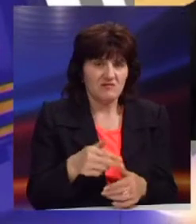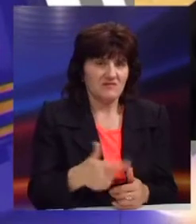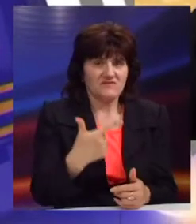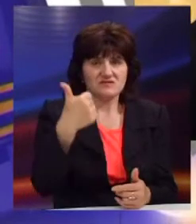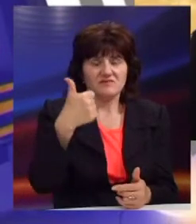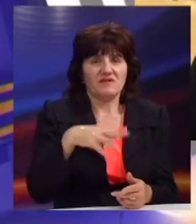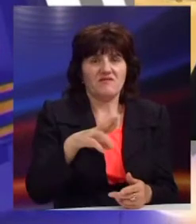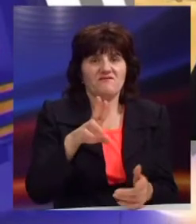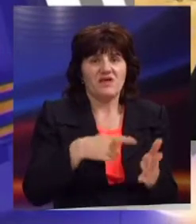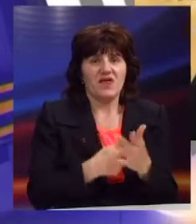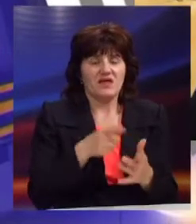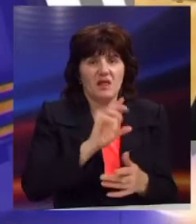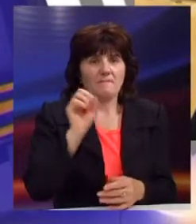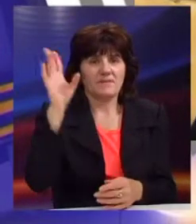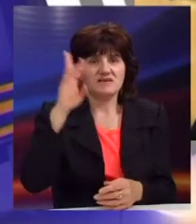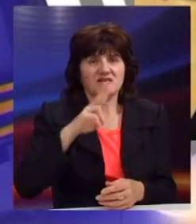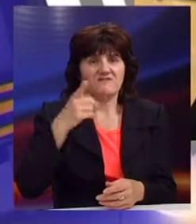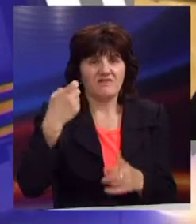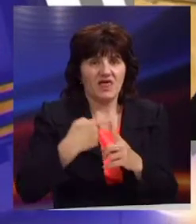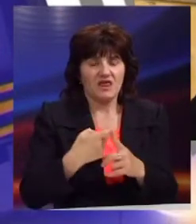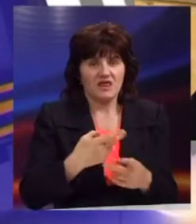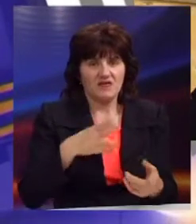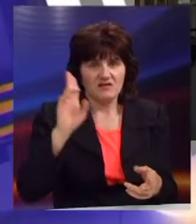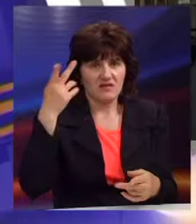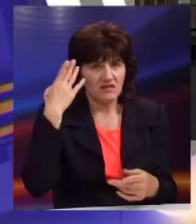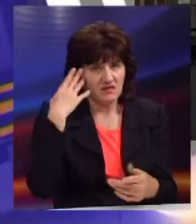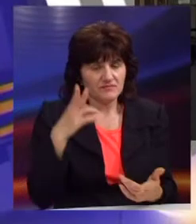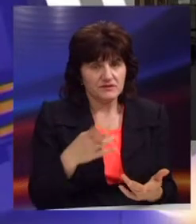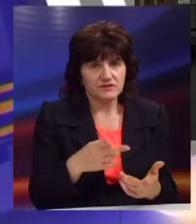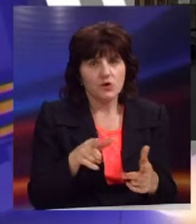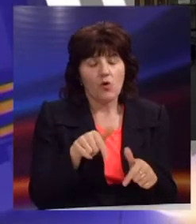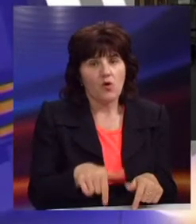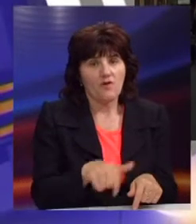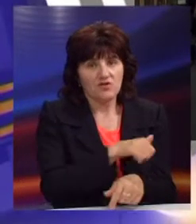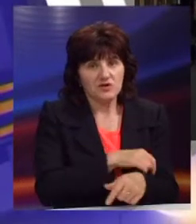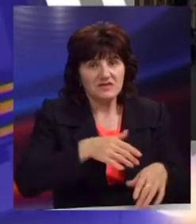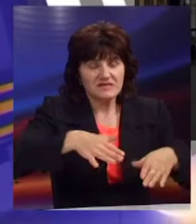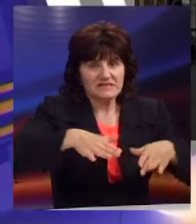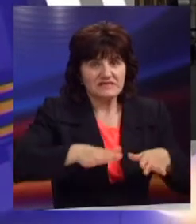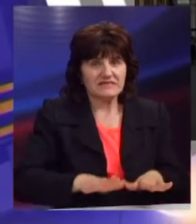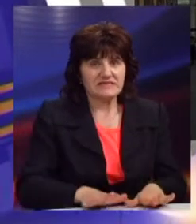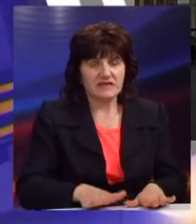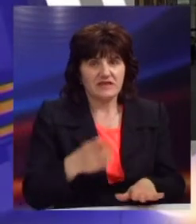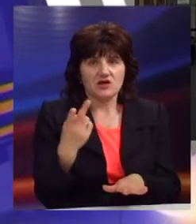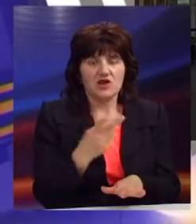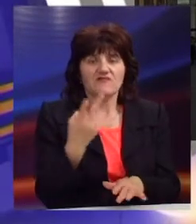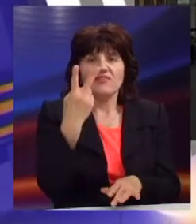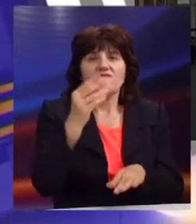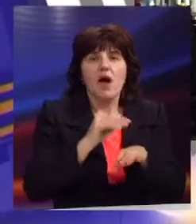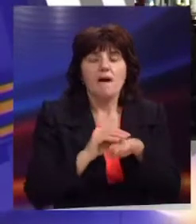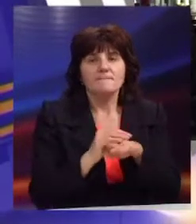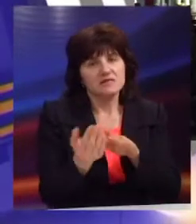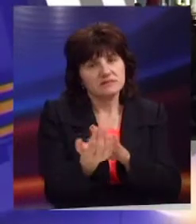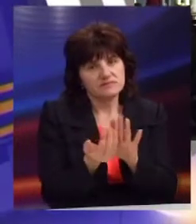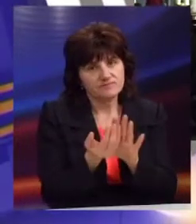21. vijek, to nije 15. vijek. Nije istina da nema. Od ove godine sedište se može rezervisati 2 mjeseca